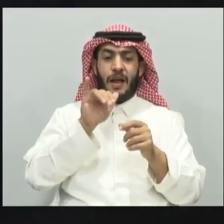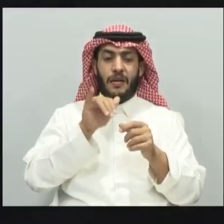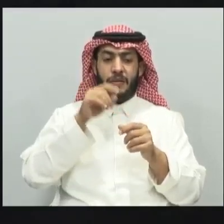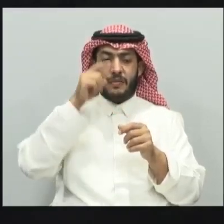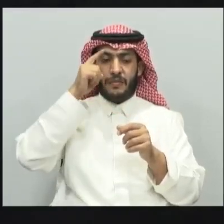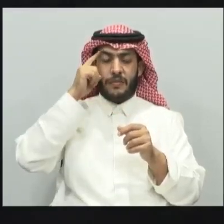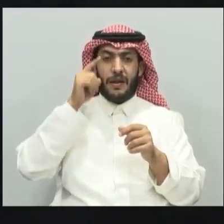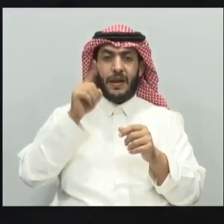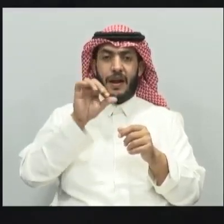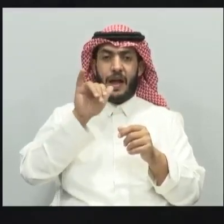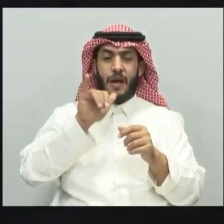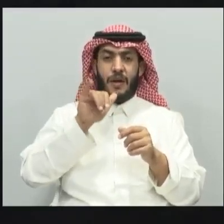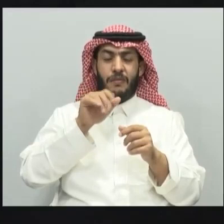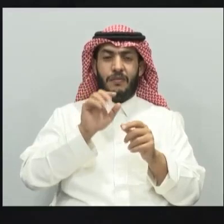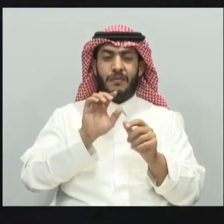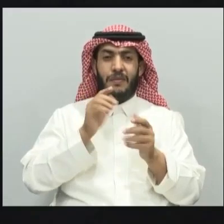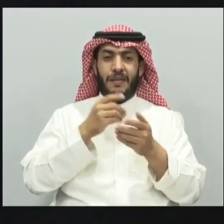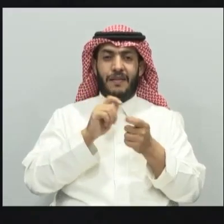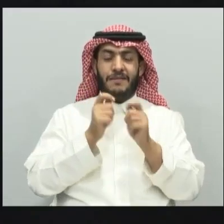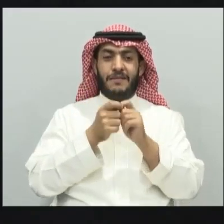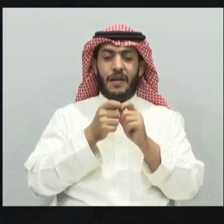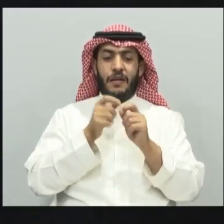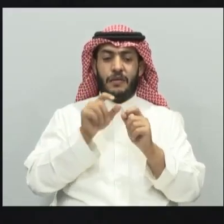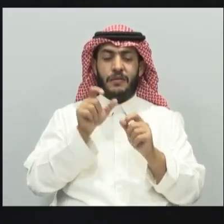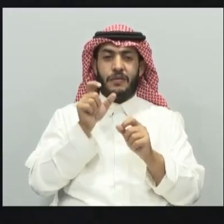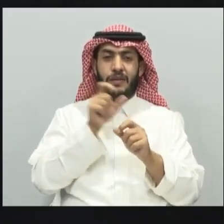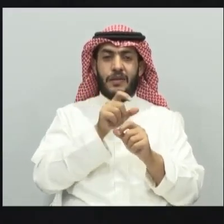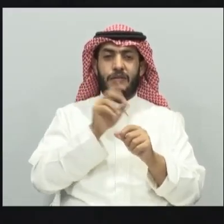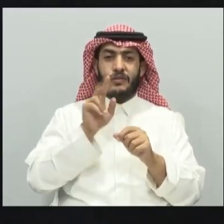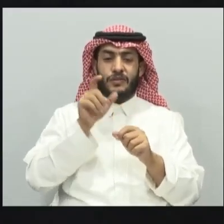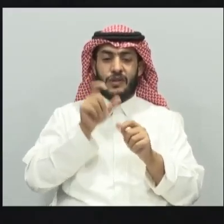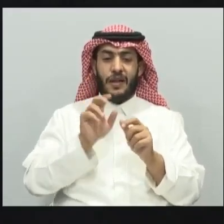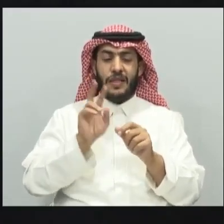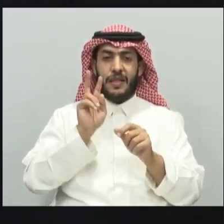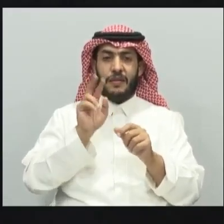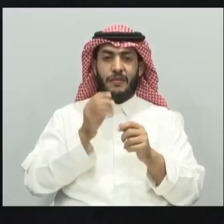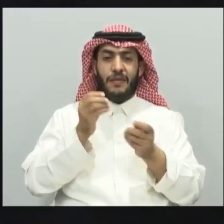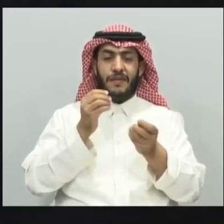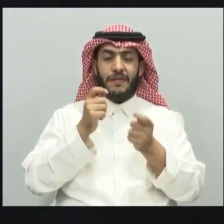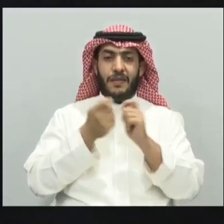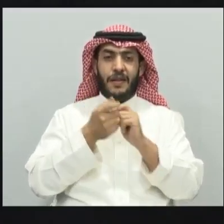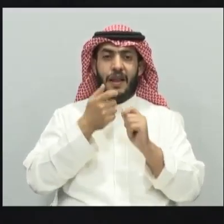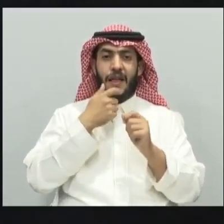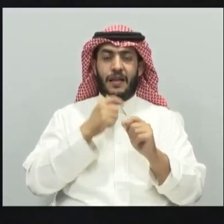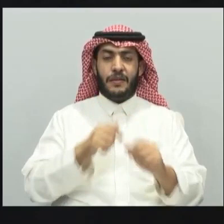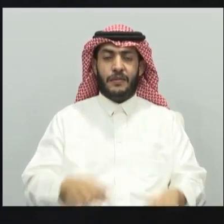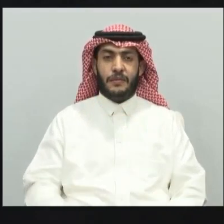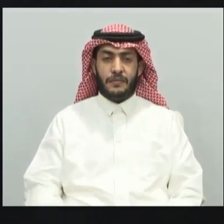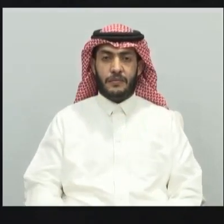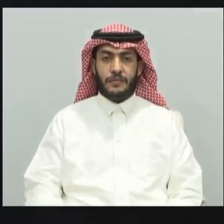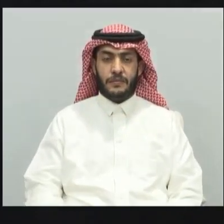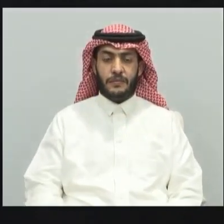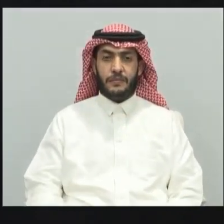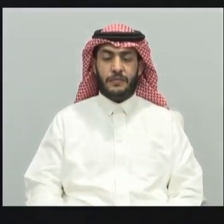جاء للراوي الوضاع ترجمه ذكروا في ترجمته ما يتعلق بوضعه للاحاديث فيذكرون